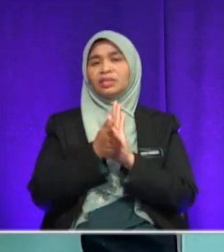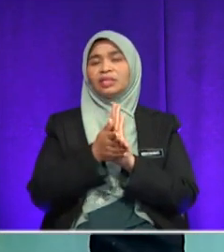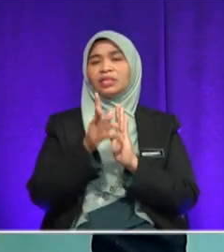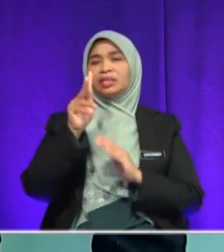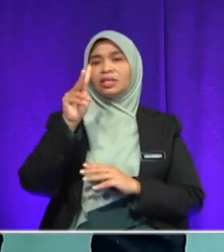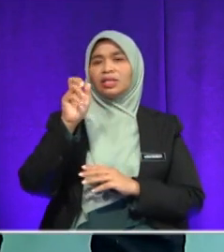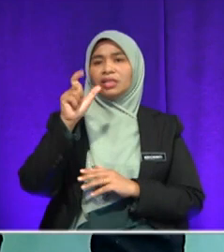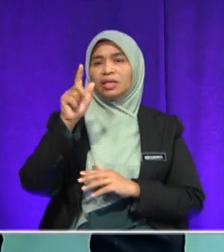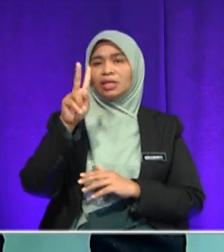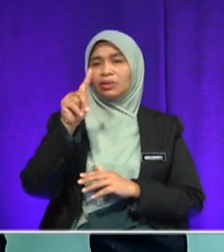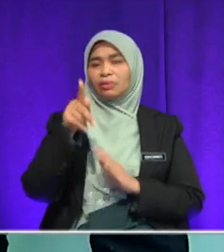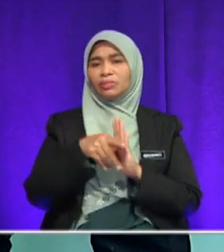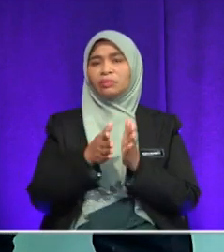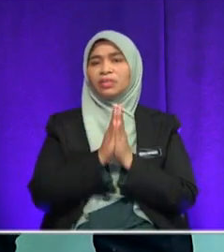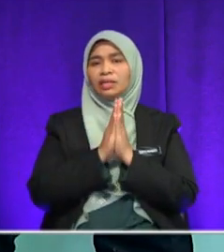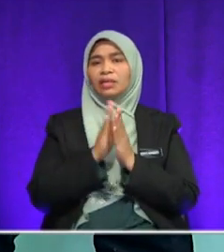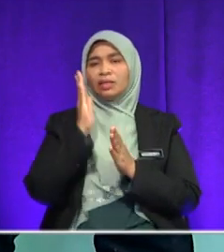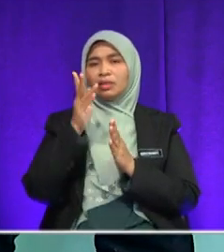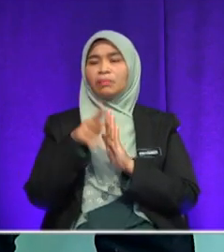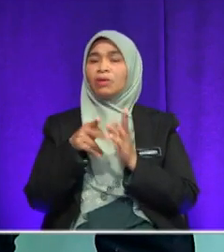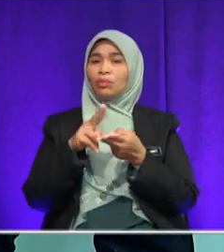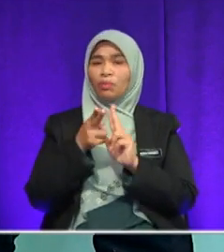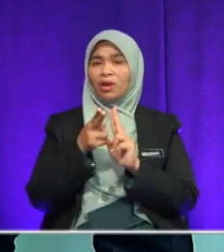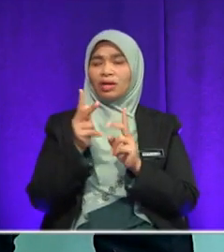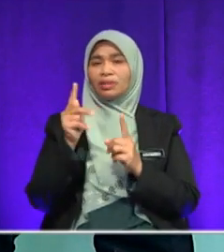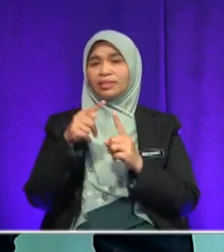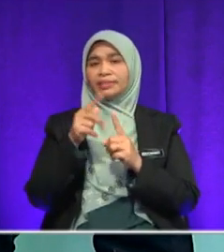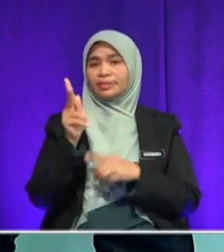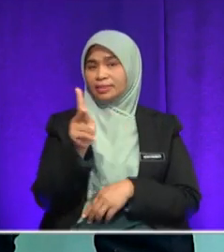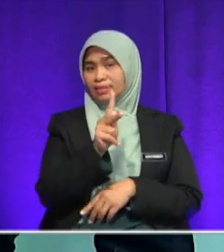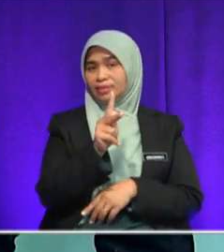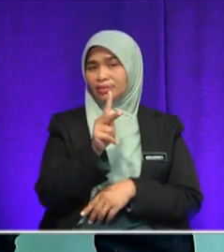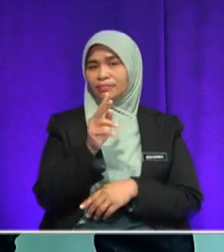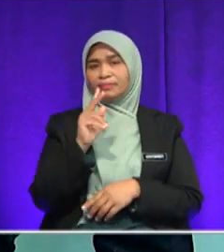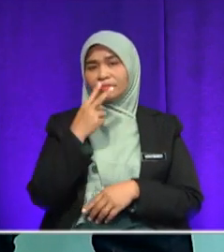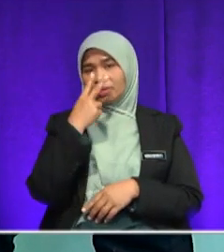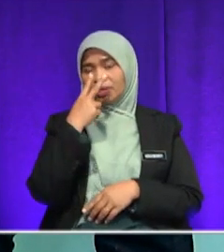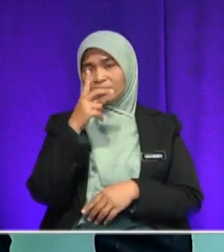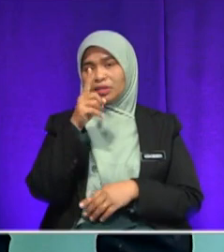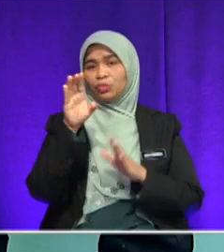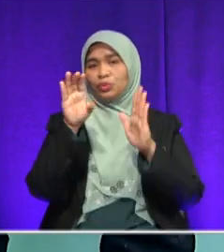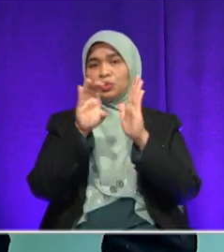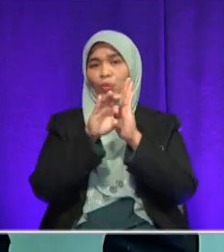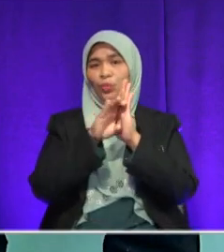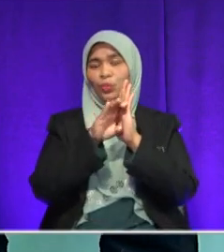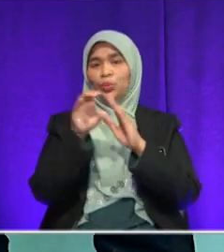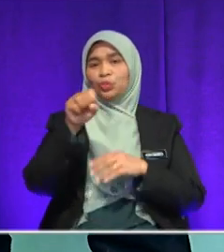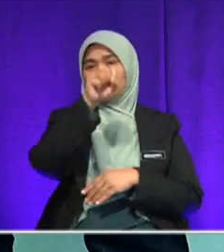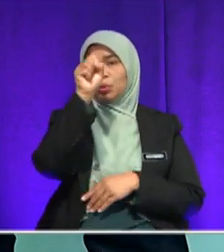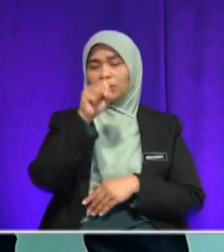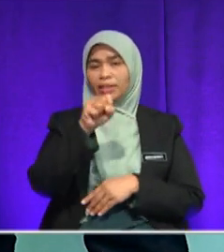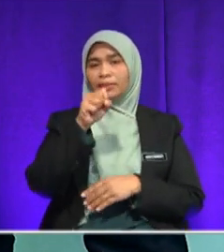ke kiri. Okey. Kita lihat satu contoh soalan berkaitan dengan musim.